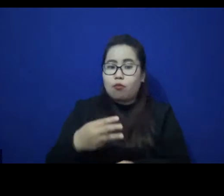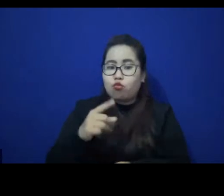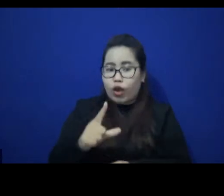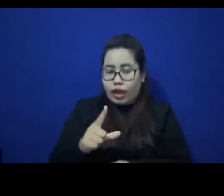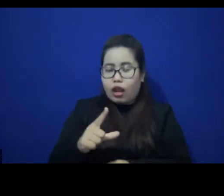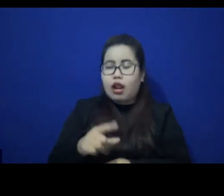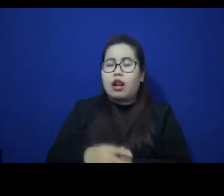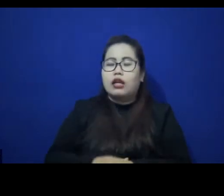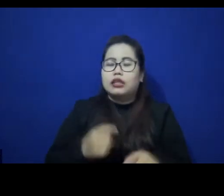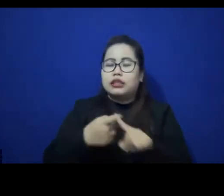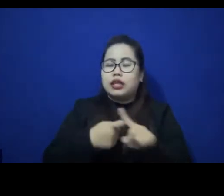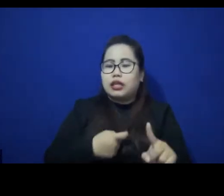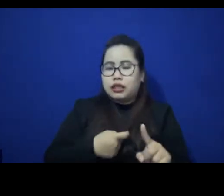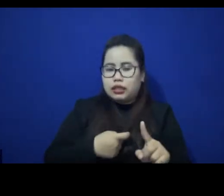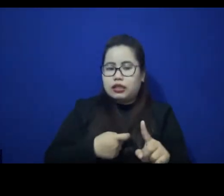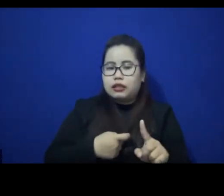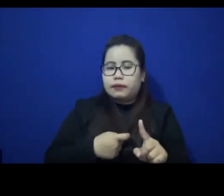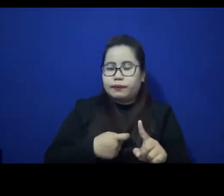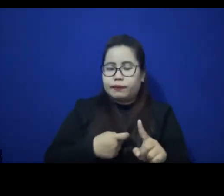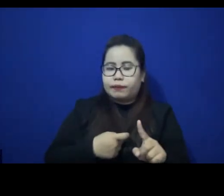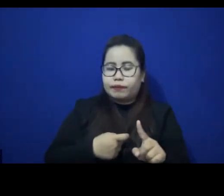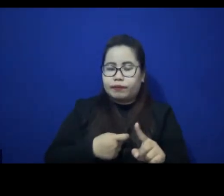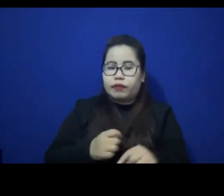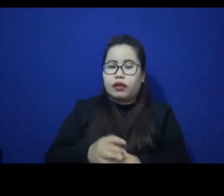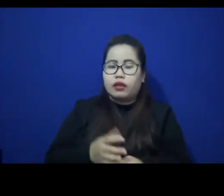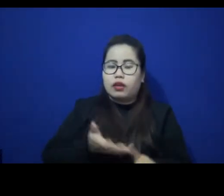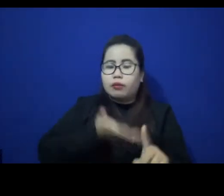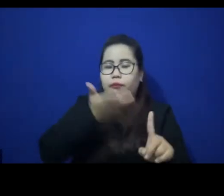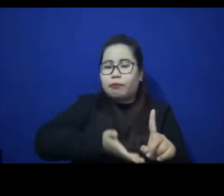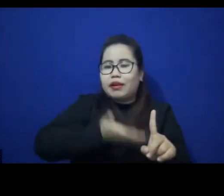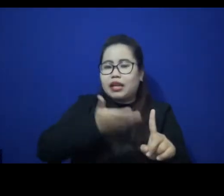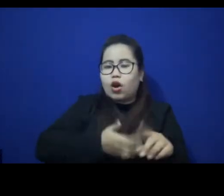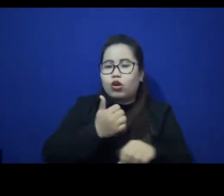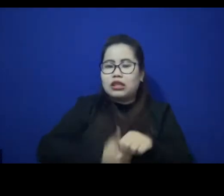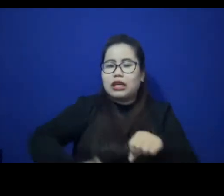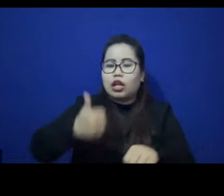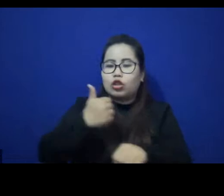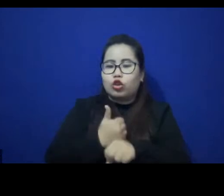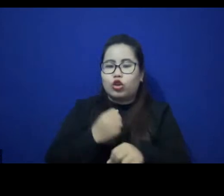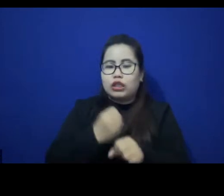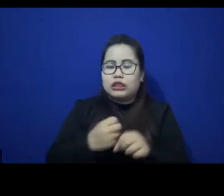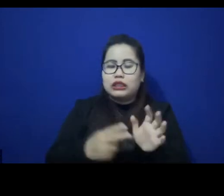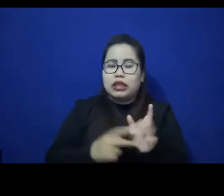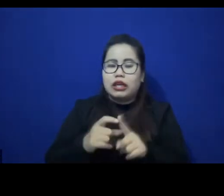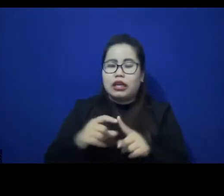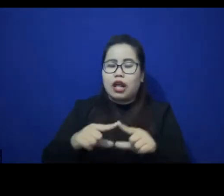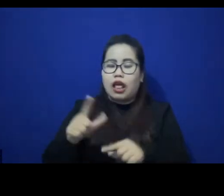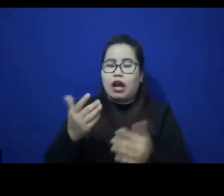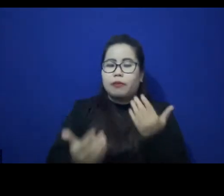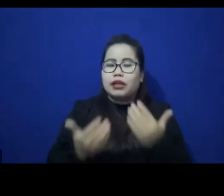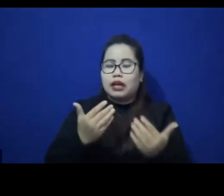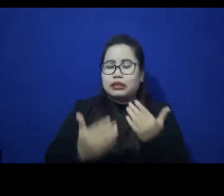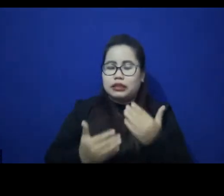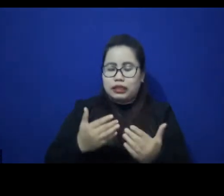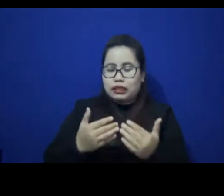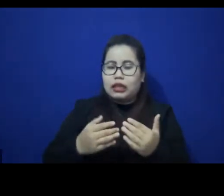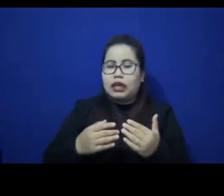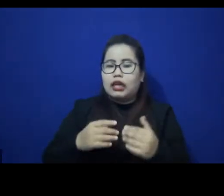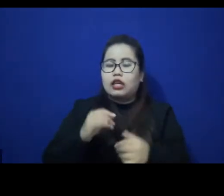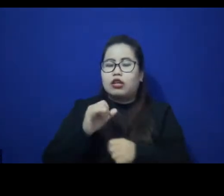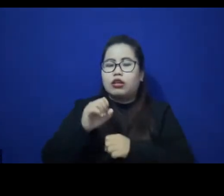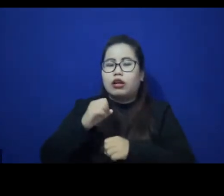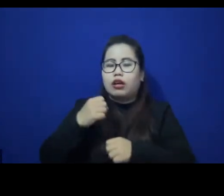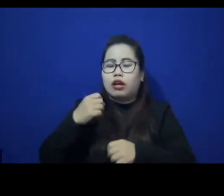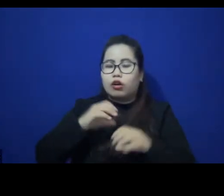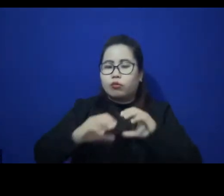dari beliau beliau selaku Direktur Jenderal aplikasi dan Informatika Kementerian komunikasi dan Informatika